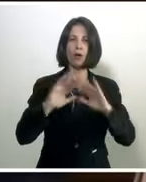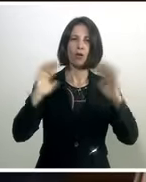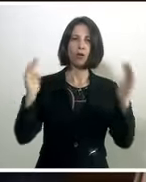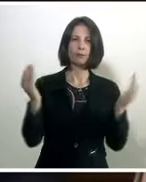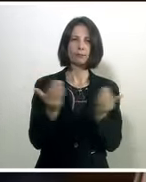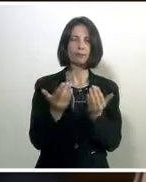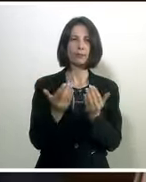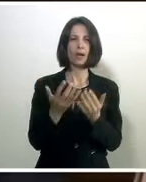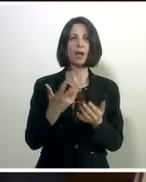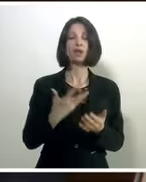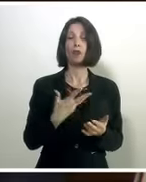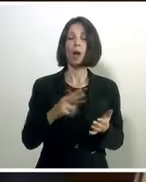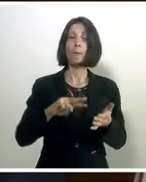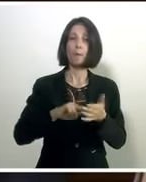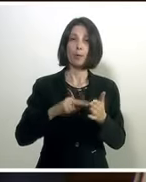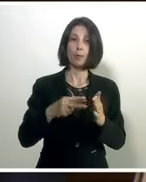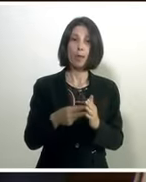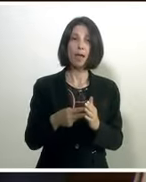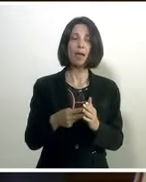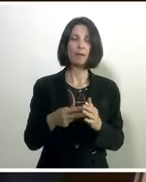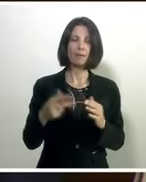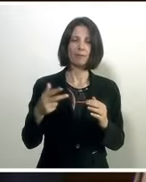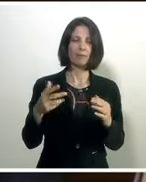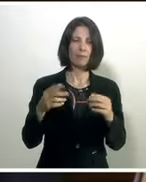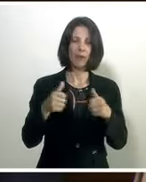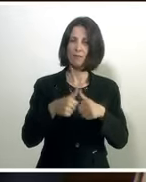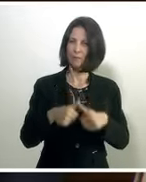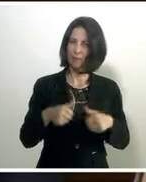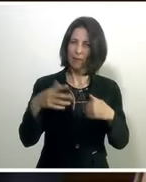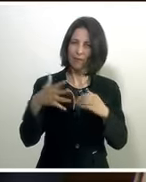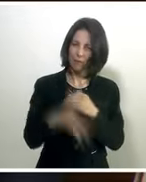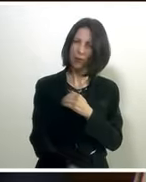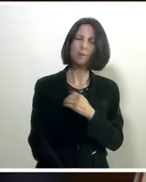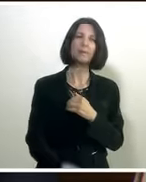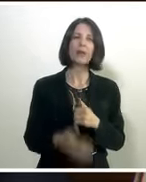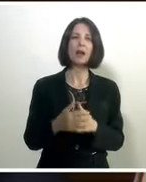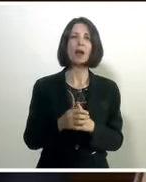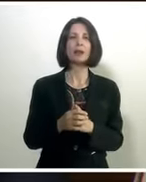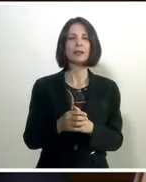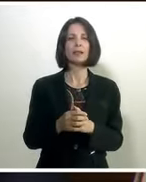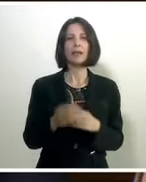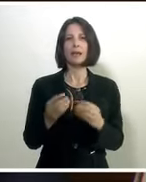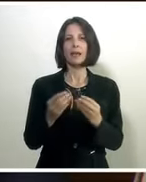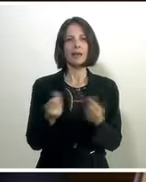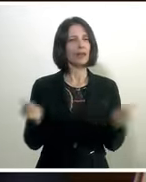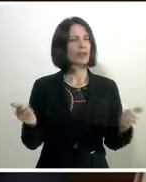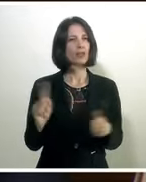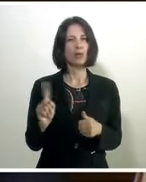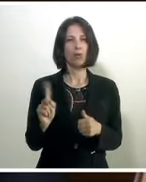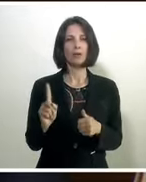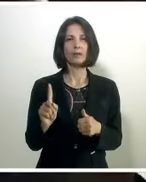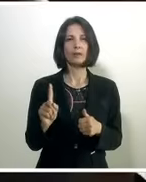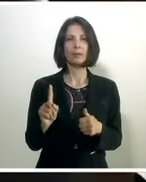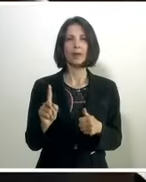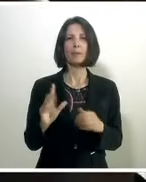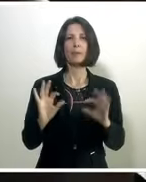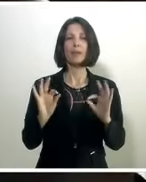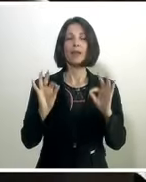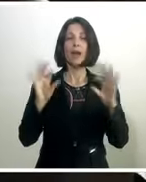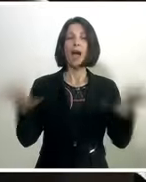problemi nazionali radicati e risolti entrati nel decennio con una prospettiva di rapido e profondo cambiamento quasi